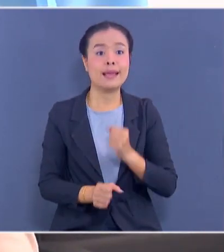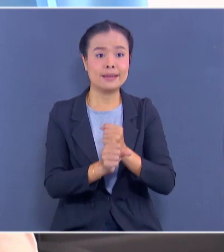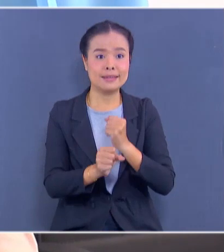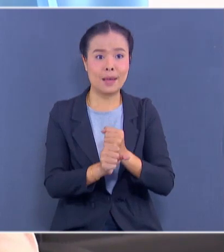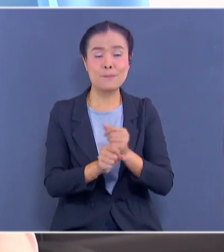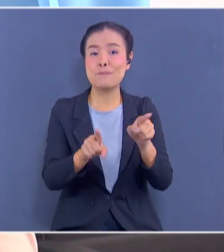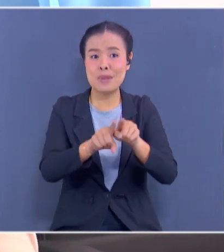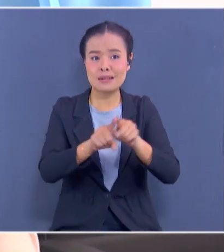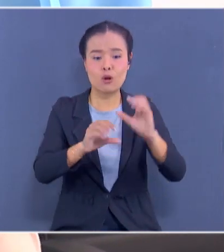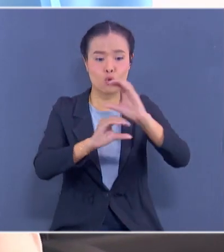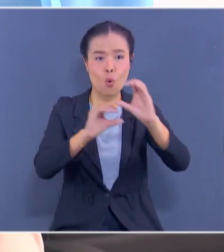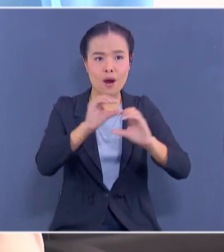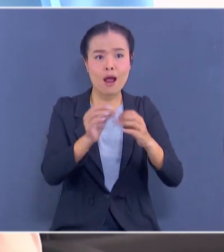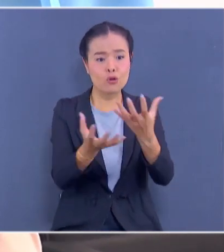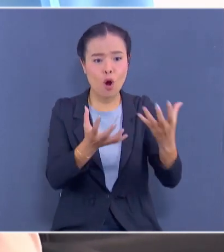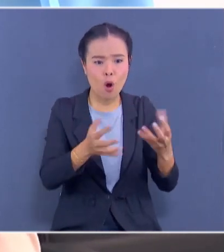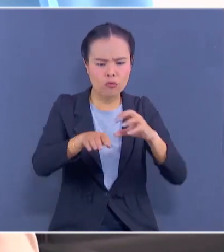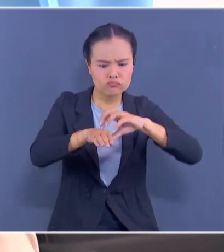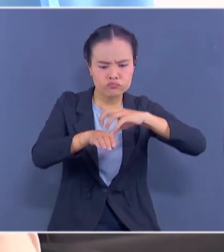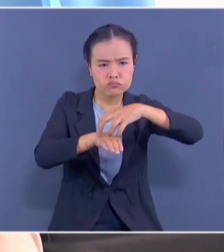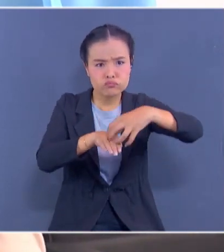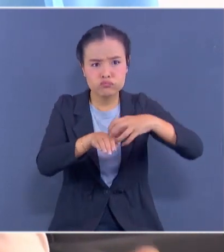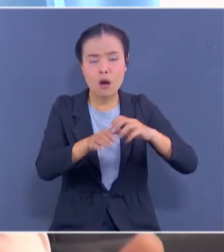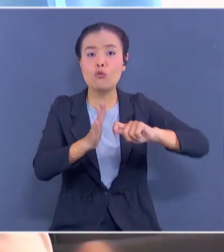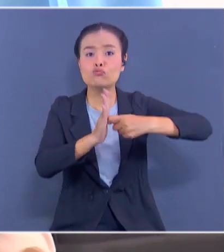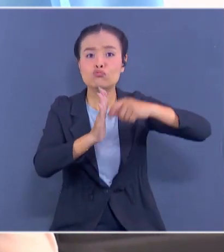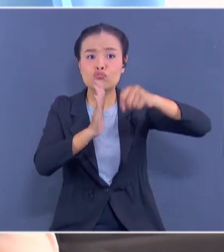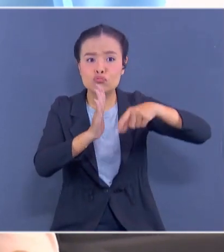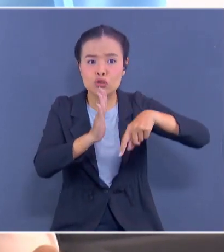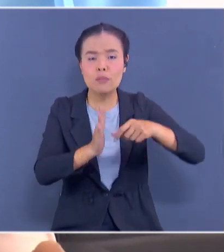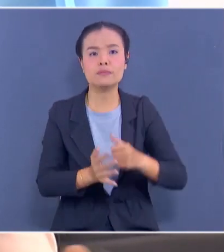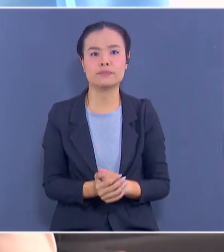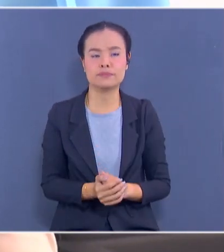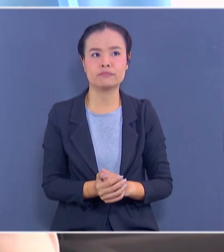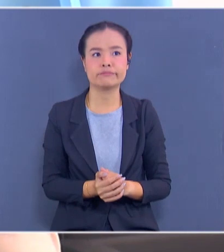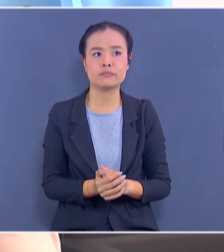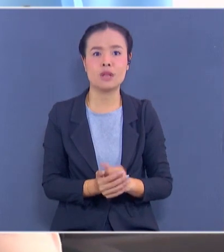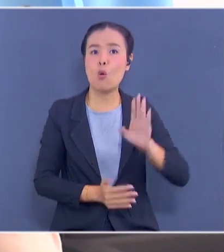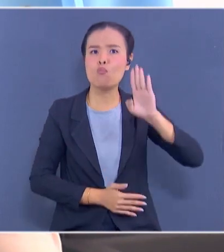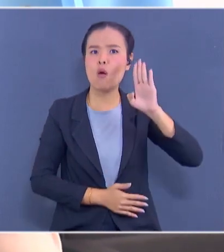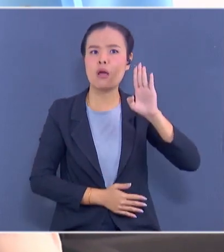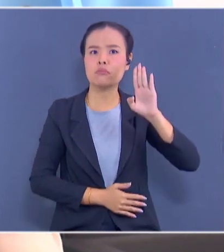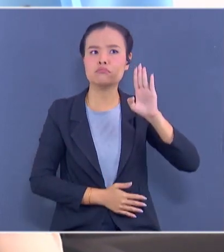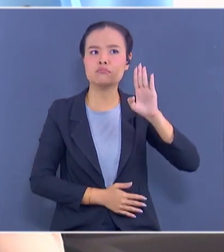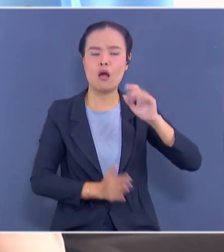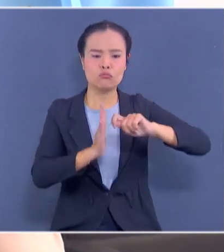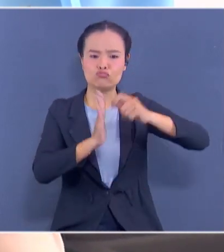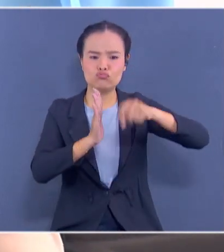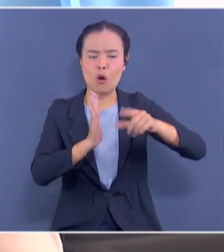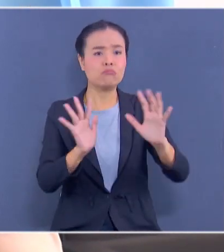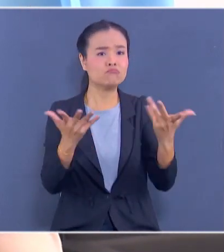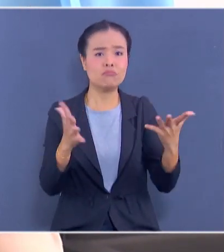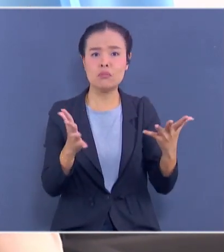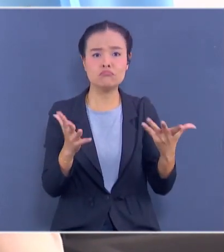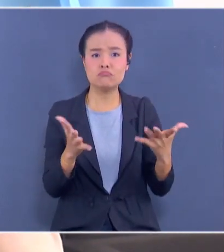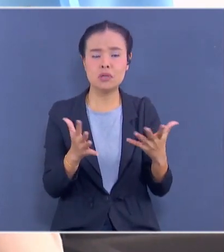กรณ์พวกนี้เหมือนกันเพื่อที่จะมีอะไรเผื่อจะมาขอให้เขามาช่วยซ่อมบำรุงให้เราได้อะไรอย่างเงี้ยซึ่งก็ไม่มีบริษัทไหนยินดีจะมาซ่อมนะครับตอนนั้นไม่มีบริ